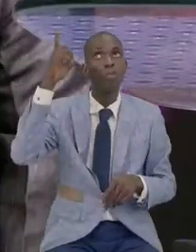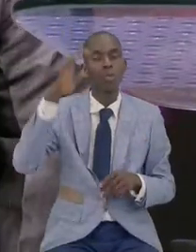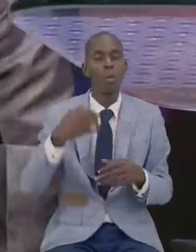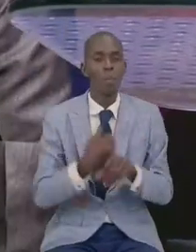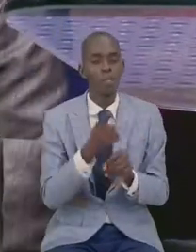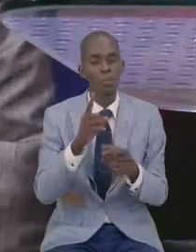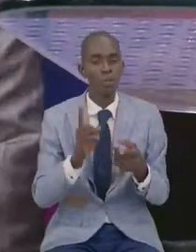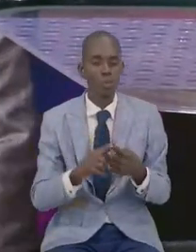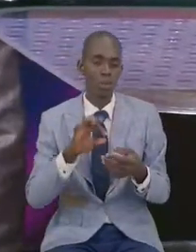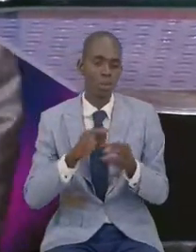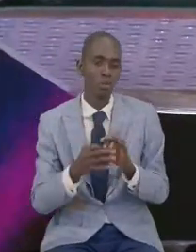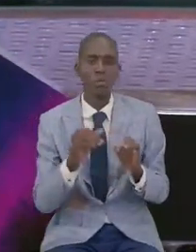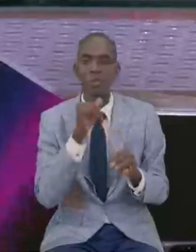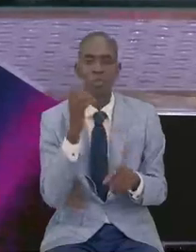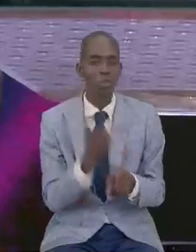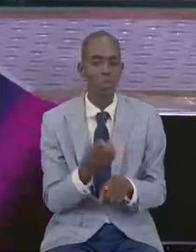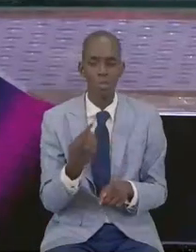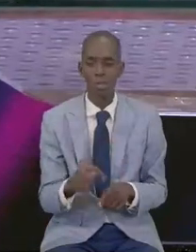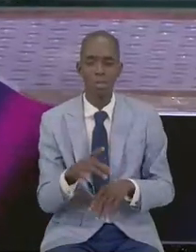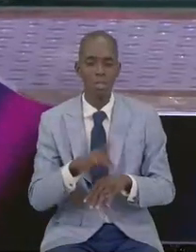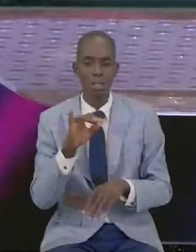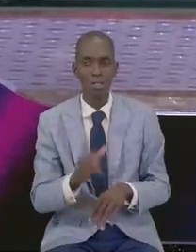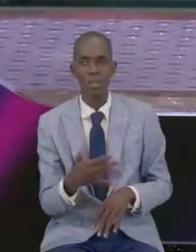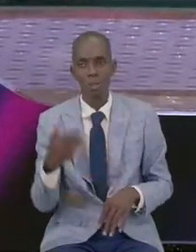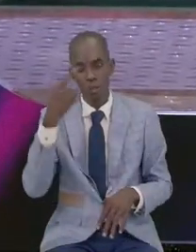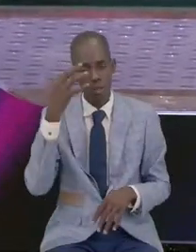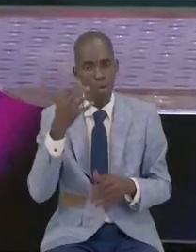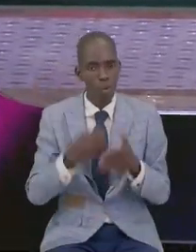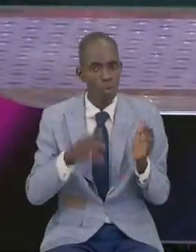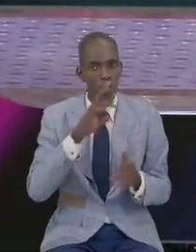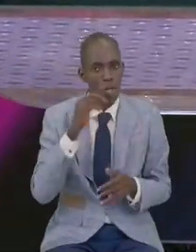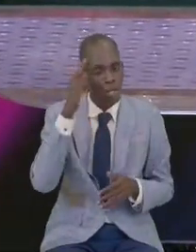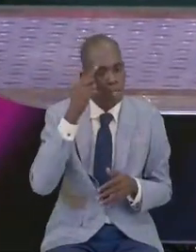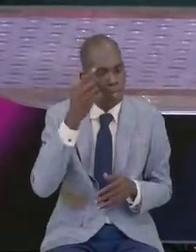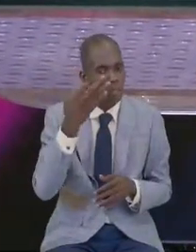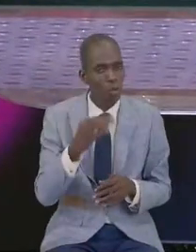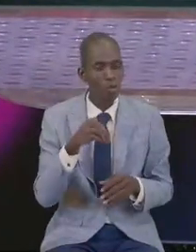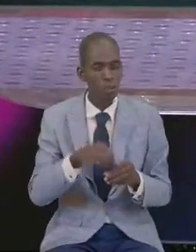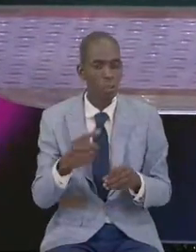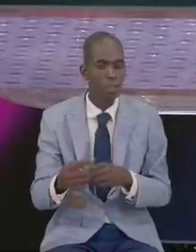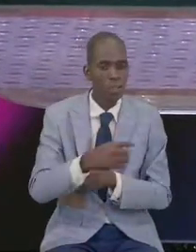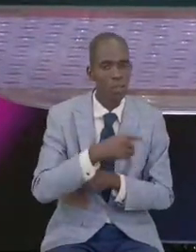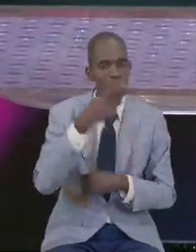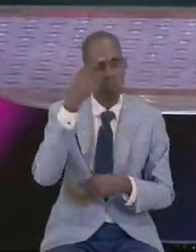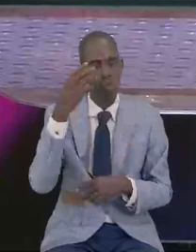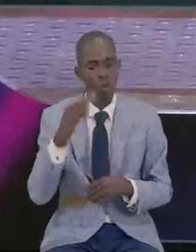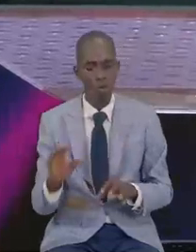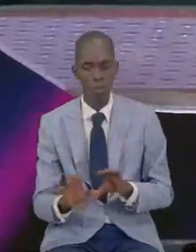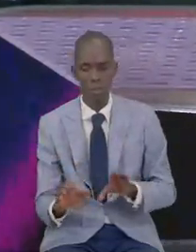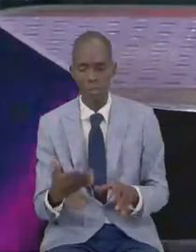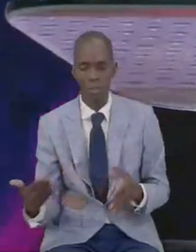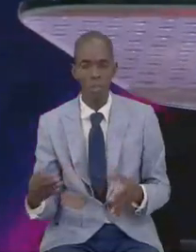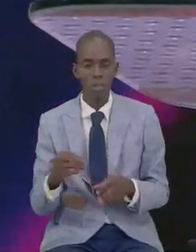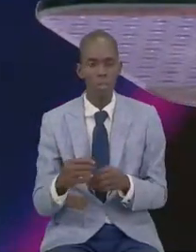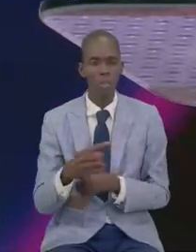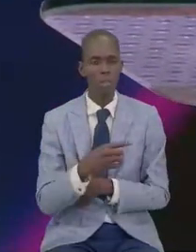Daniel. Ce ne sont pas des choses superficielles à cause de ce à quoi on se donne dans la